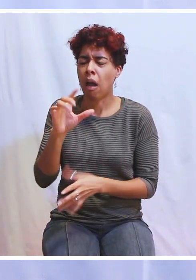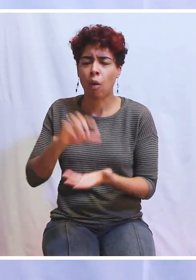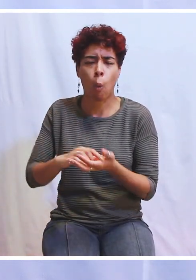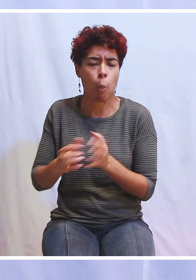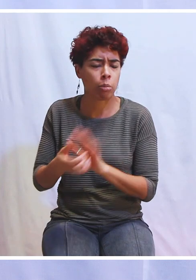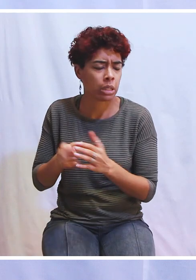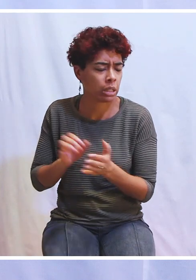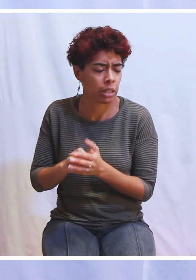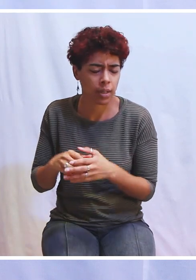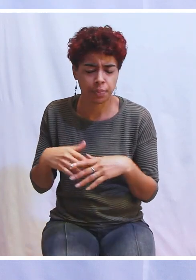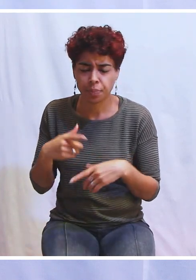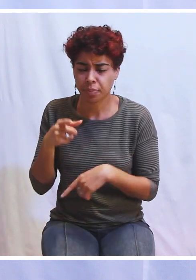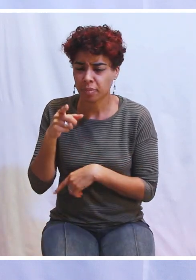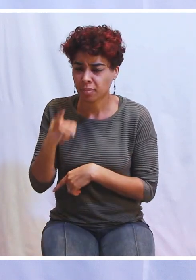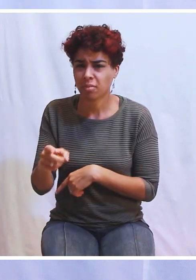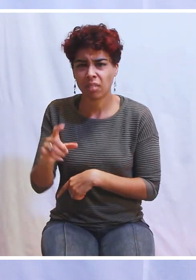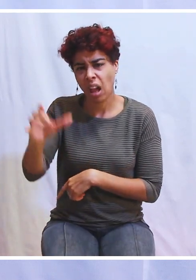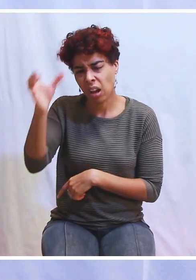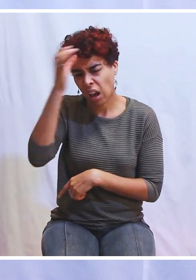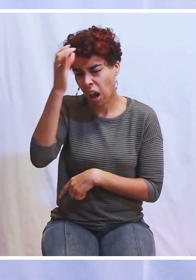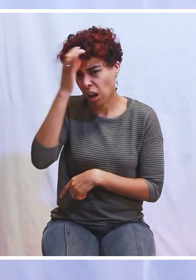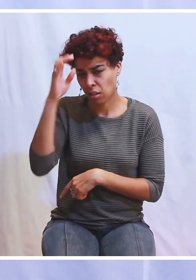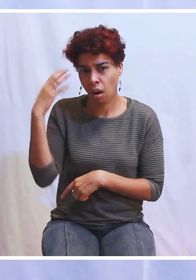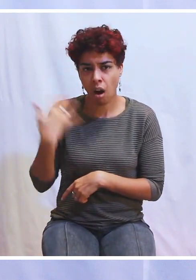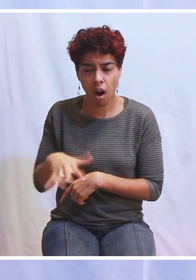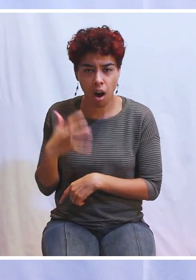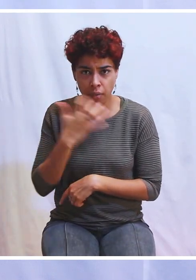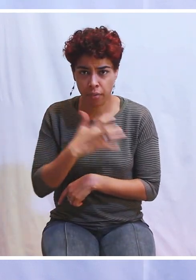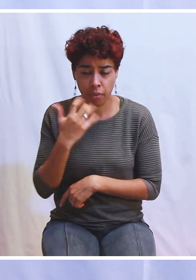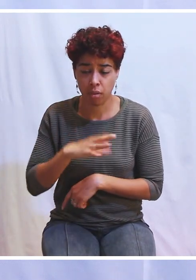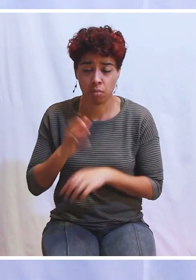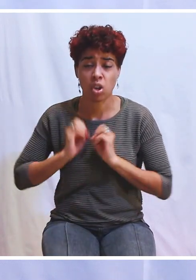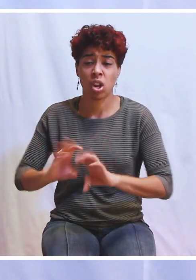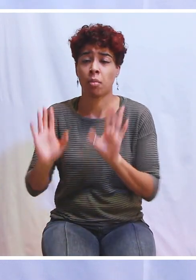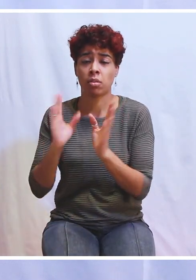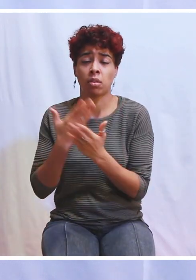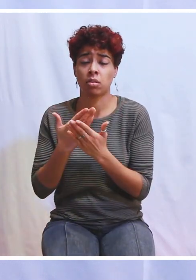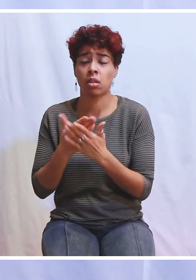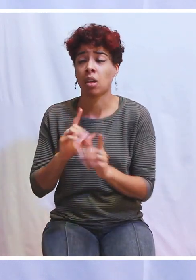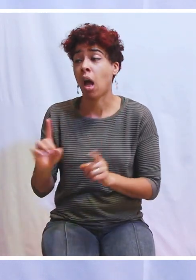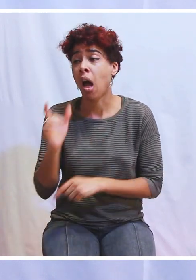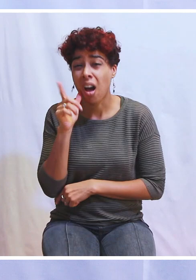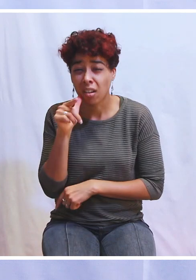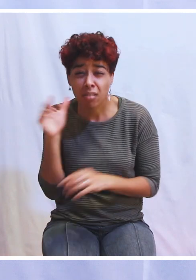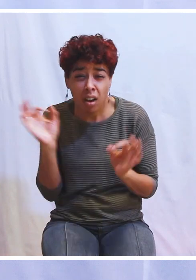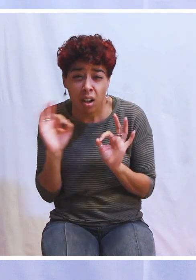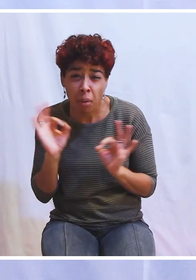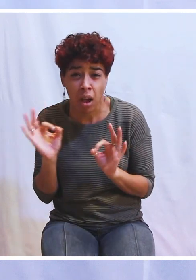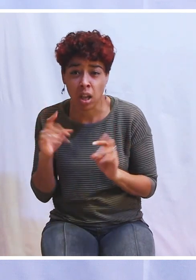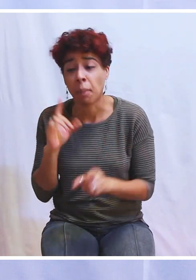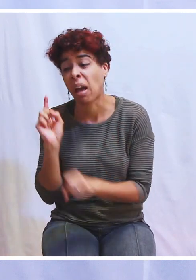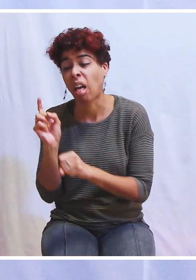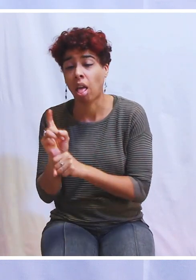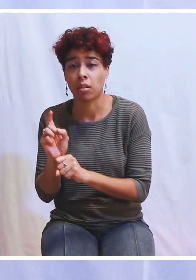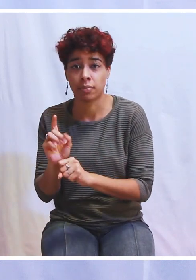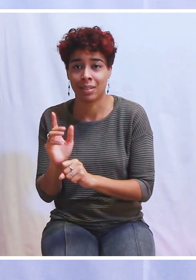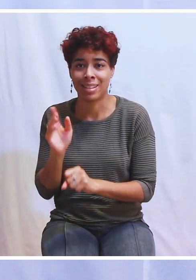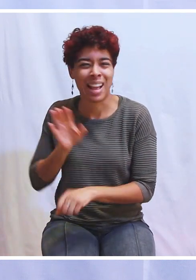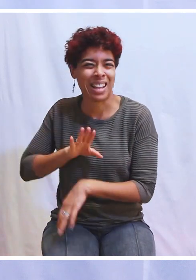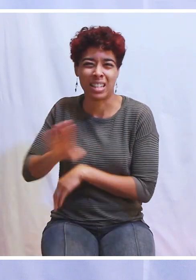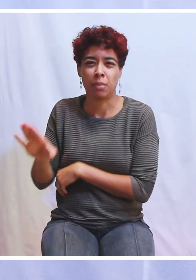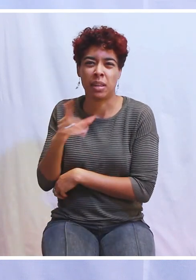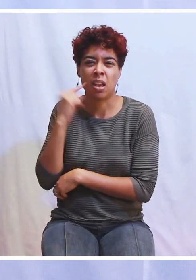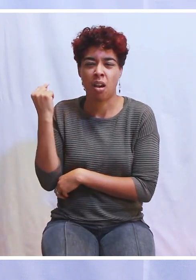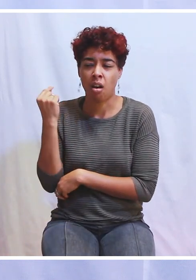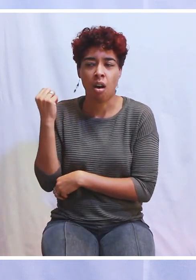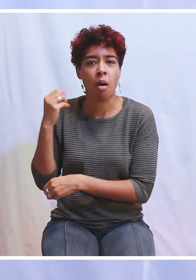est, admettons, elle a un mauvais caractère, etc., etc. Donc moi, je l'abandonne pour ça. Elle fait pas d'efforts et on rentre dans les critiques. Ça, c'est le mercenaire qui parle